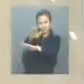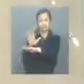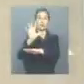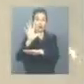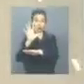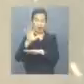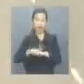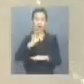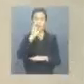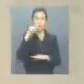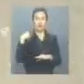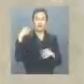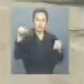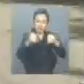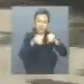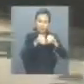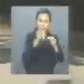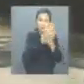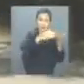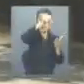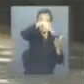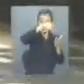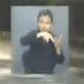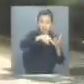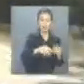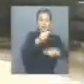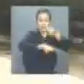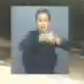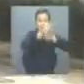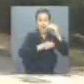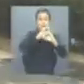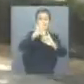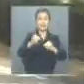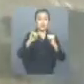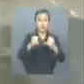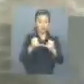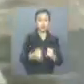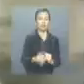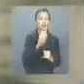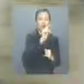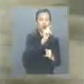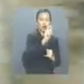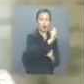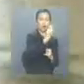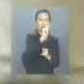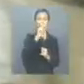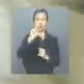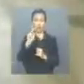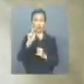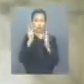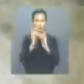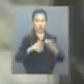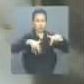านข้ามคลองบางซื่อใกล้กับแยกตลาดอตก.วันนี้น้ำลดลงจนแห้งสนิทเช่นกันทำให้สภาพความเป็นอยู่ของคนในละแวก